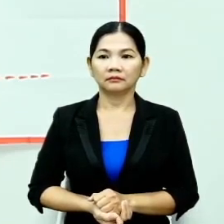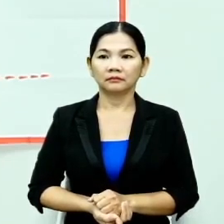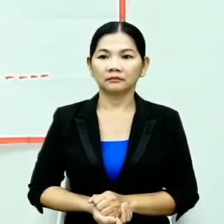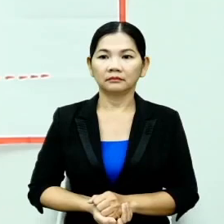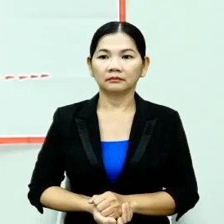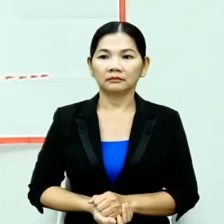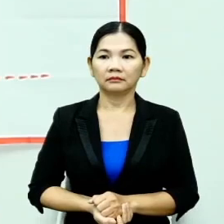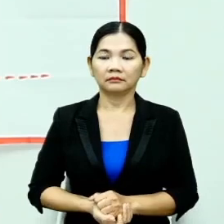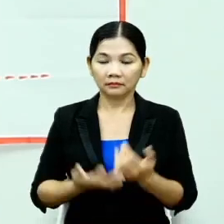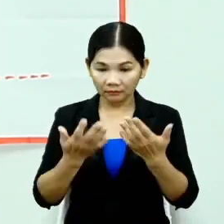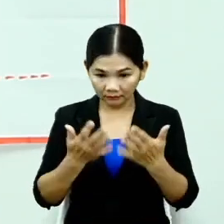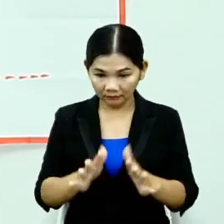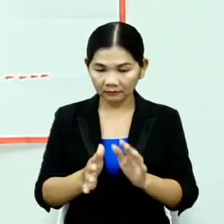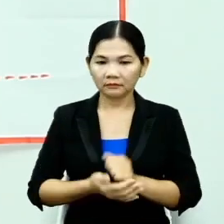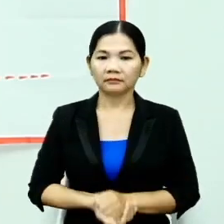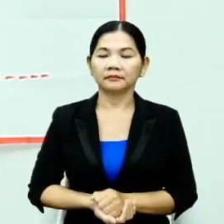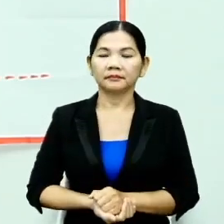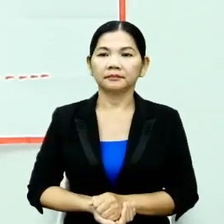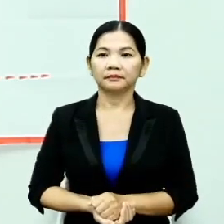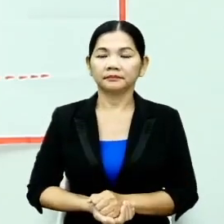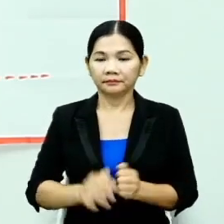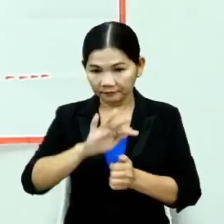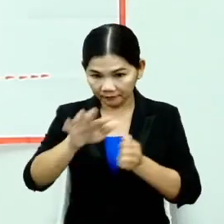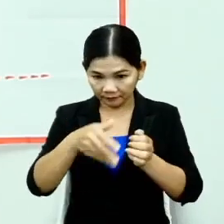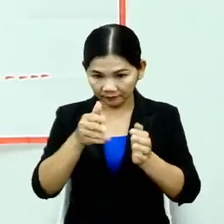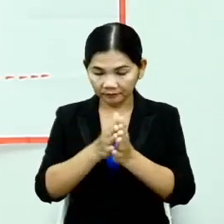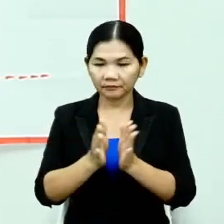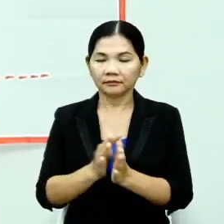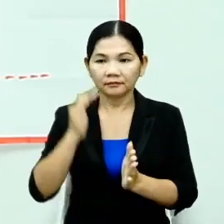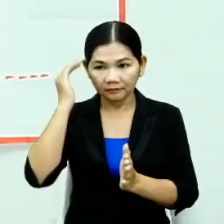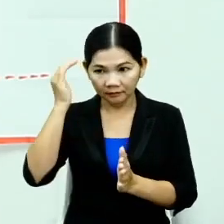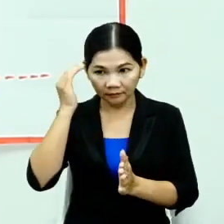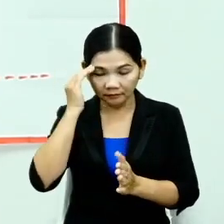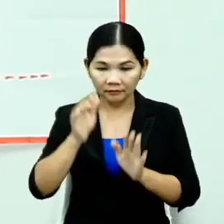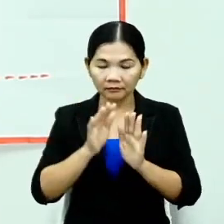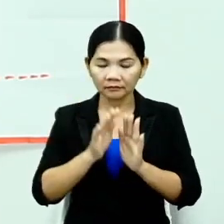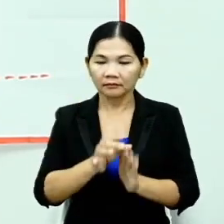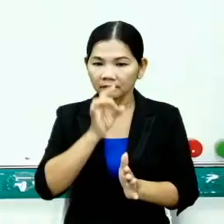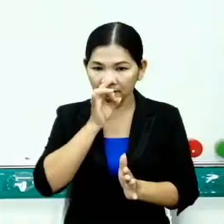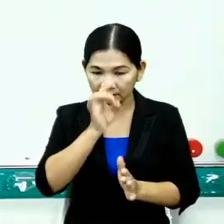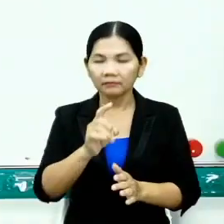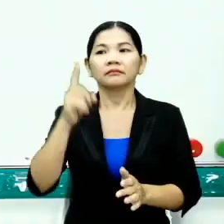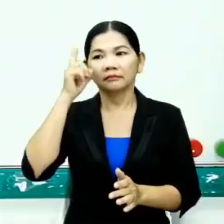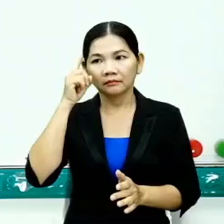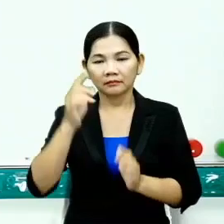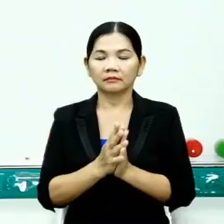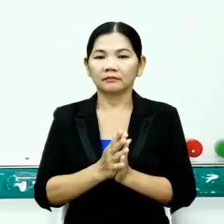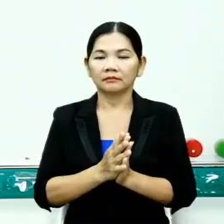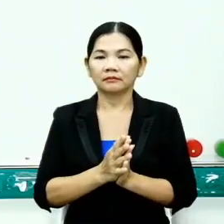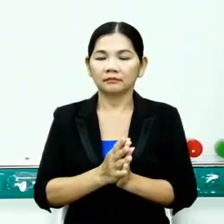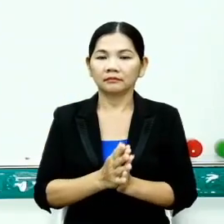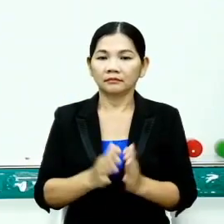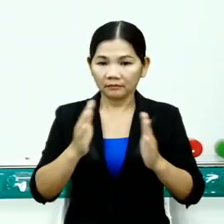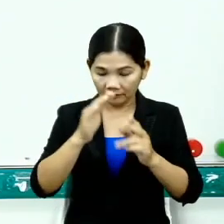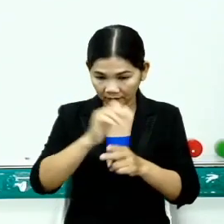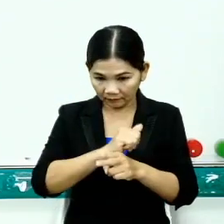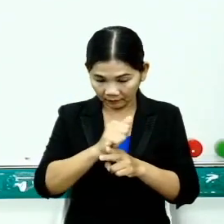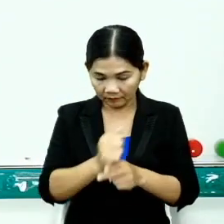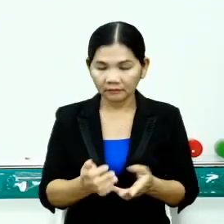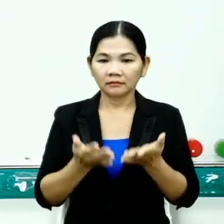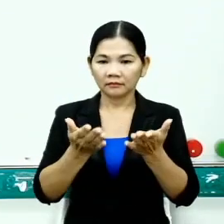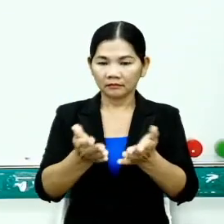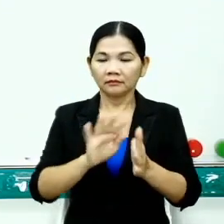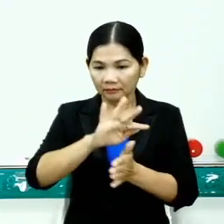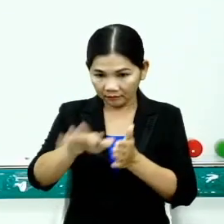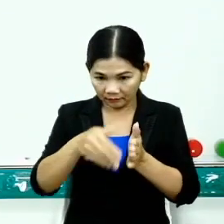ចាហើយហារិនីចាអរគុណមែនតែនសង្ឃឹមថាកូនទាំងអស់គ្នាប្រកបជាយល់នៅអ្វីដែលអ្នកគ្រូបានកិច្ចការផ្ទះជូនកូន